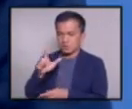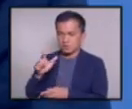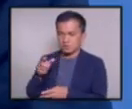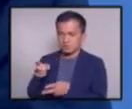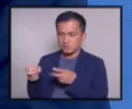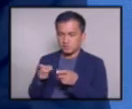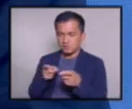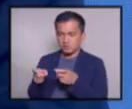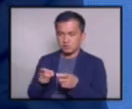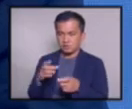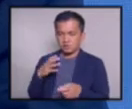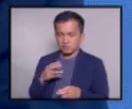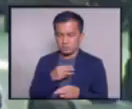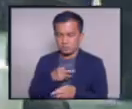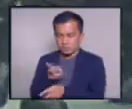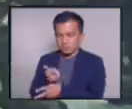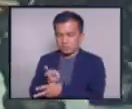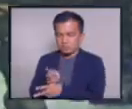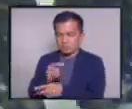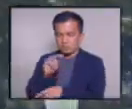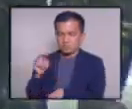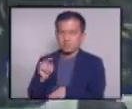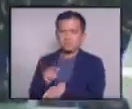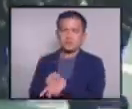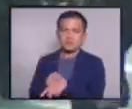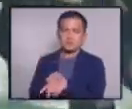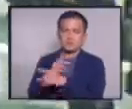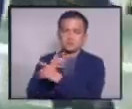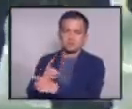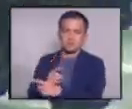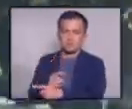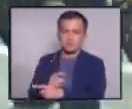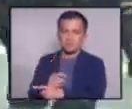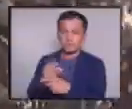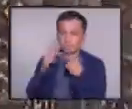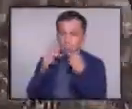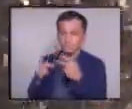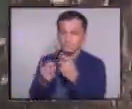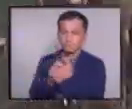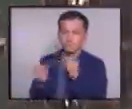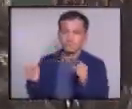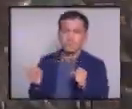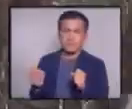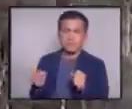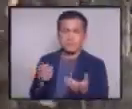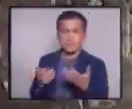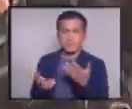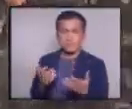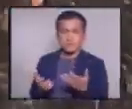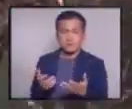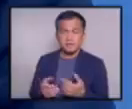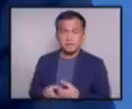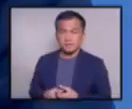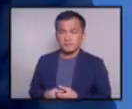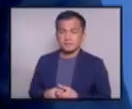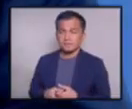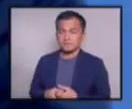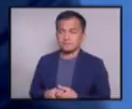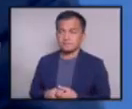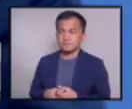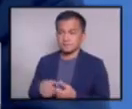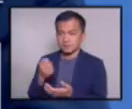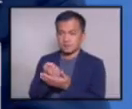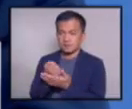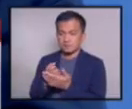Right. Committee that looks after national defense at public safety. Mm-hmm. At siguro yung mga